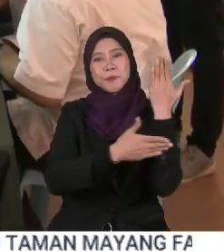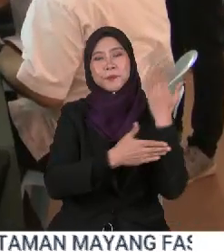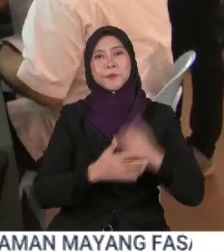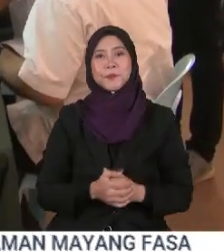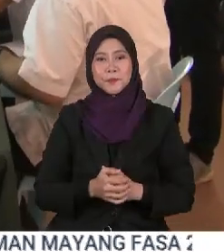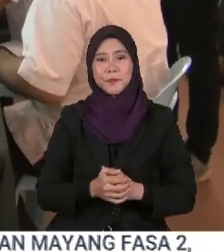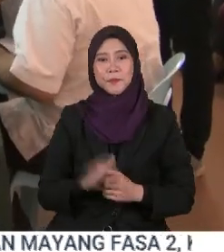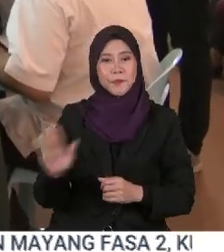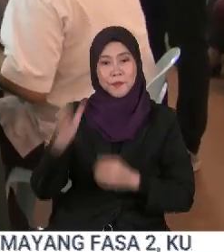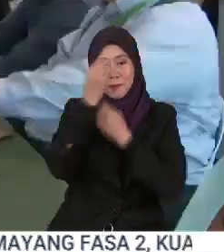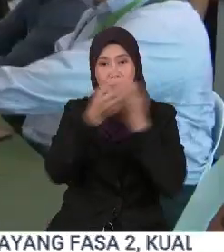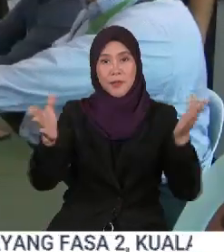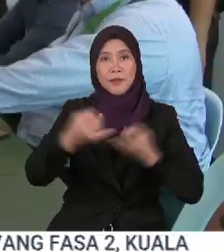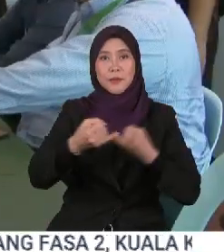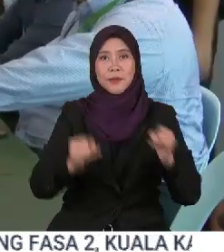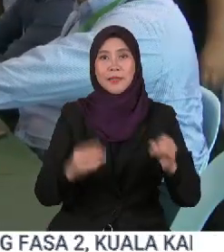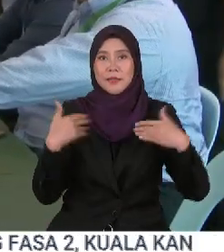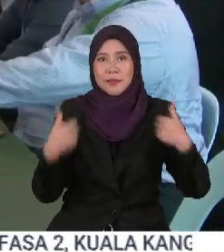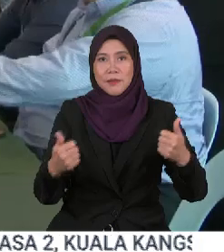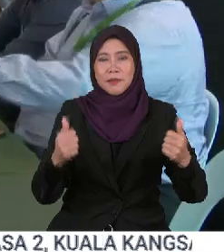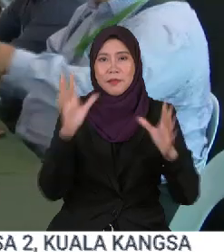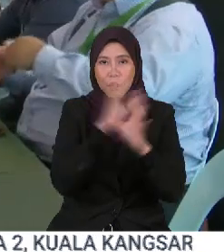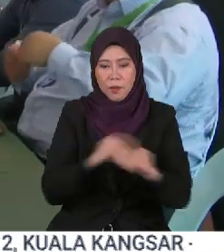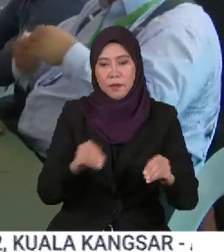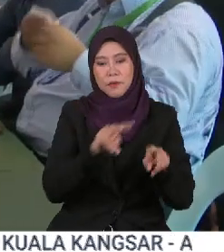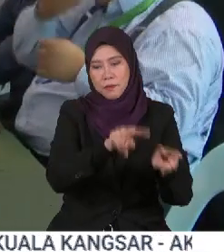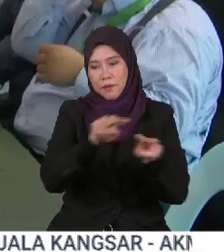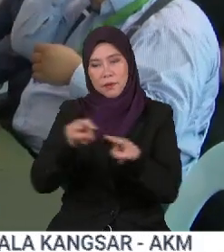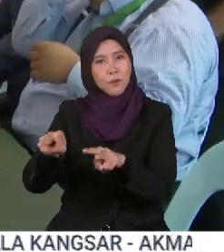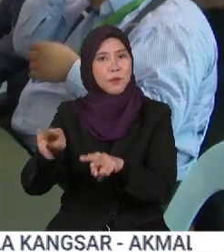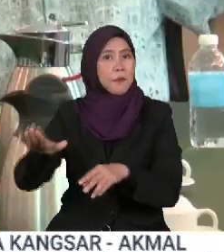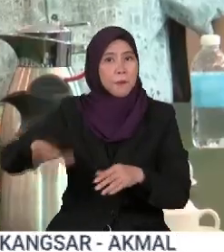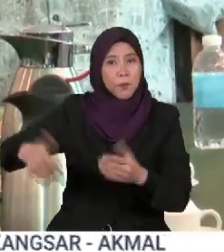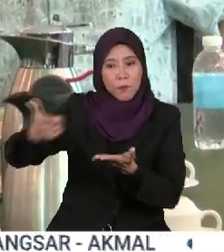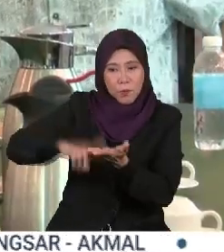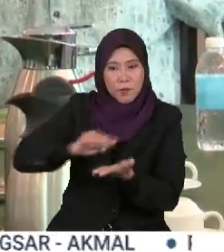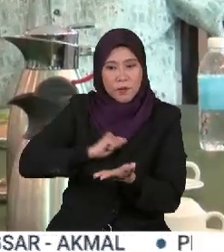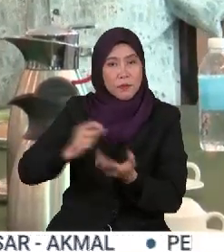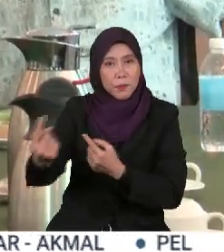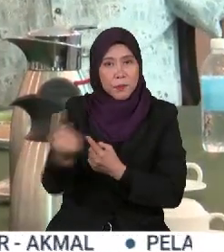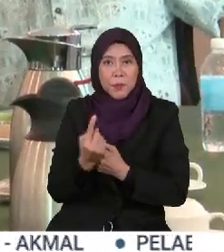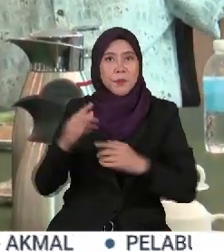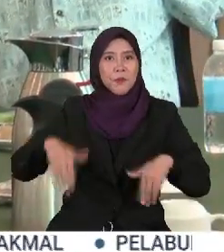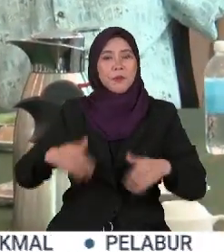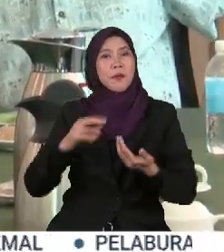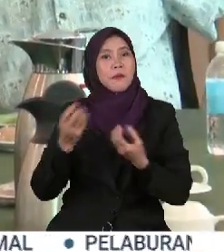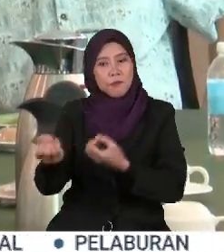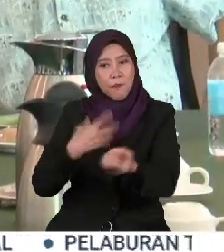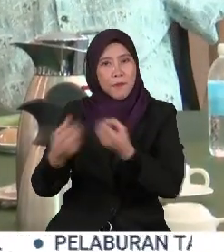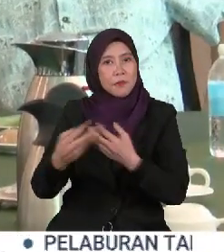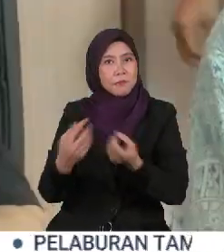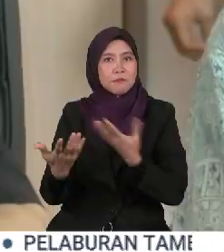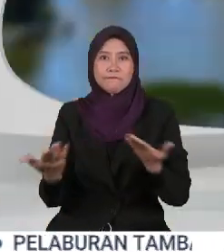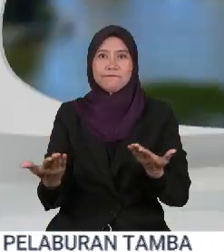Beliau memberitahu Jabatan Kesihatan Negeri Sarawak akan memantau sebahagian dari mereka yang belum melapor diri atau memberikan sebarang maklum